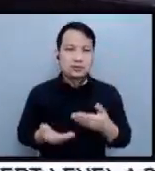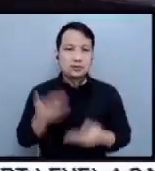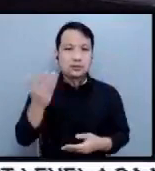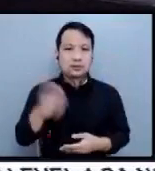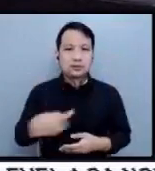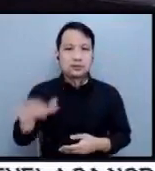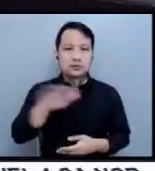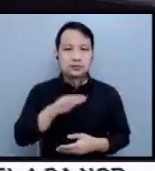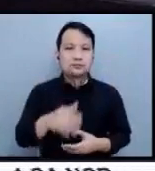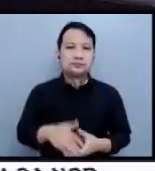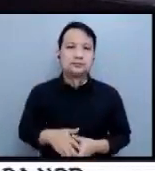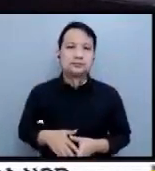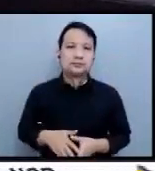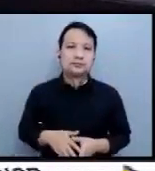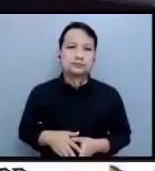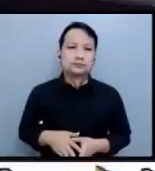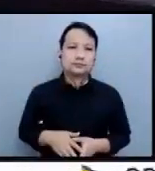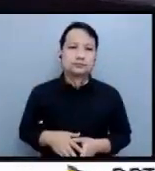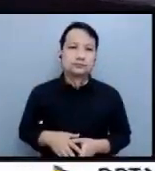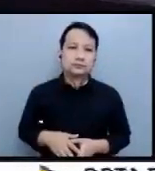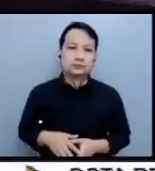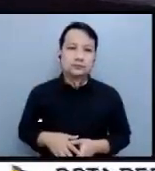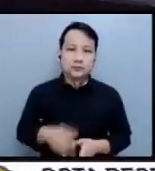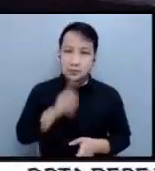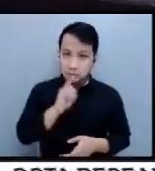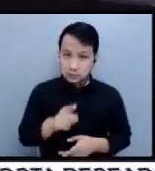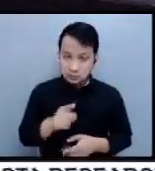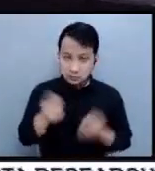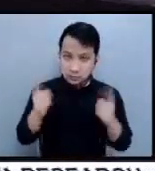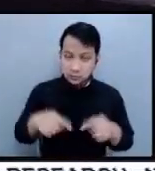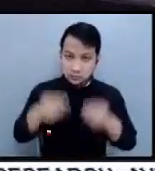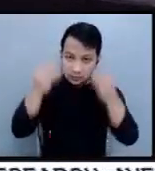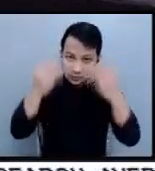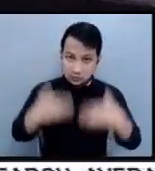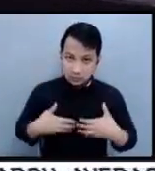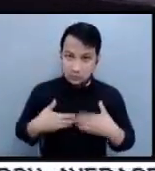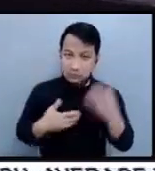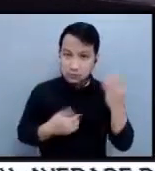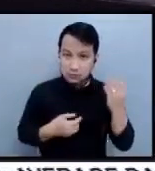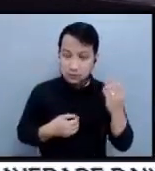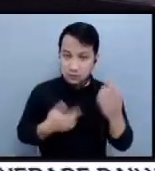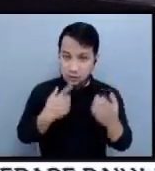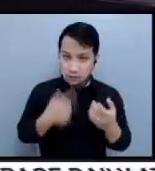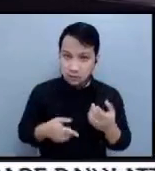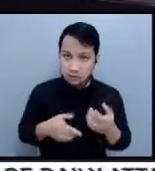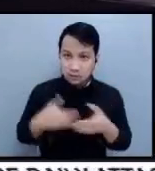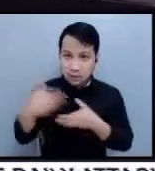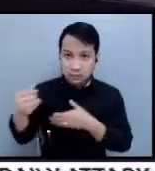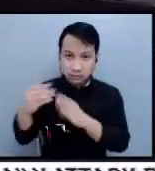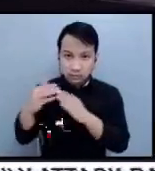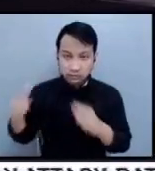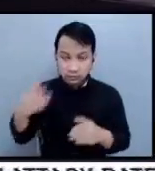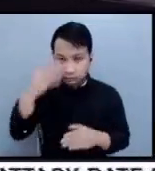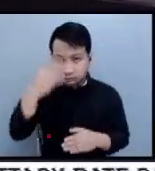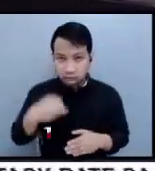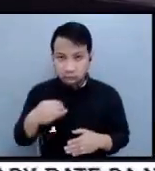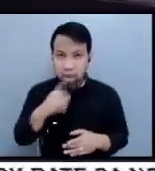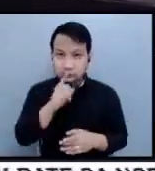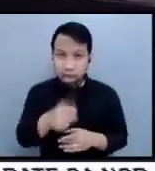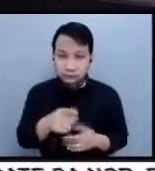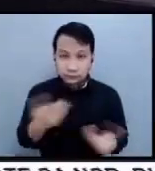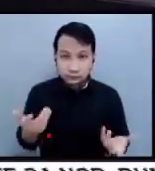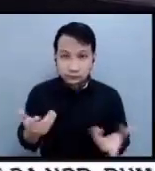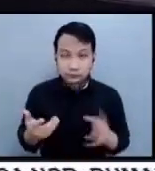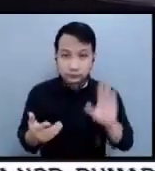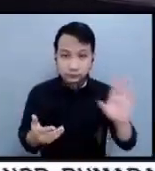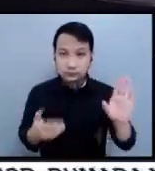po. Opo, totoo ba yung mga balitang ang ilan natin mga kababayan ay sa labas na ng bahay natutulog? O, nakalis sa